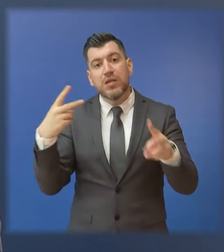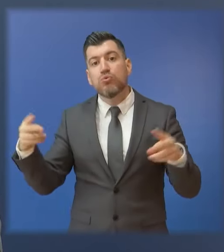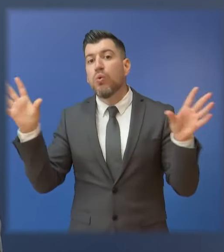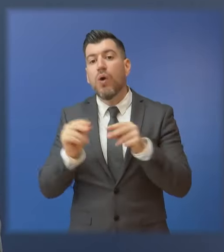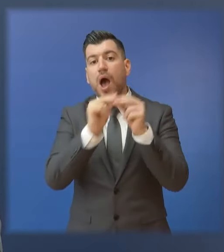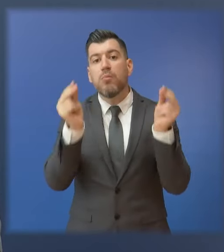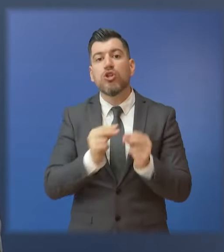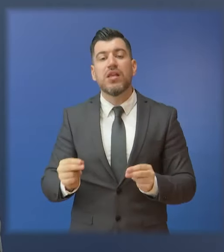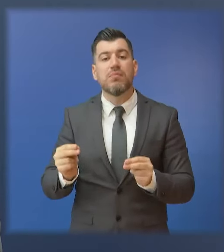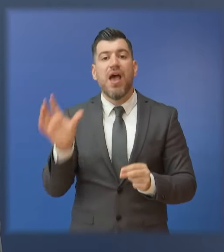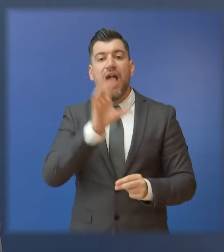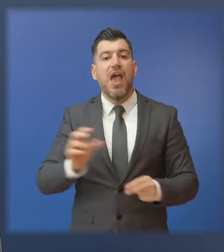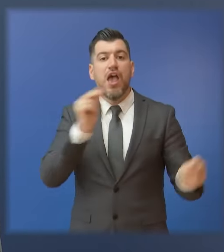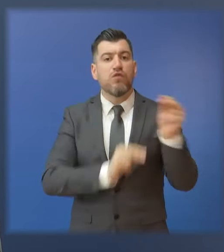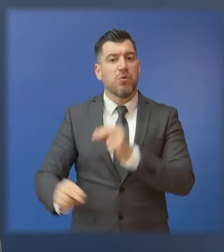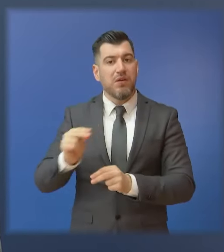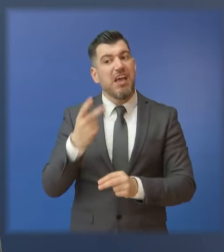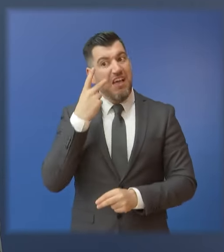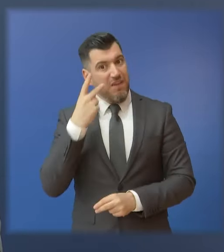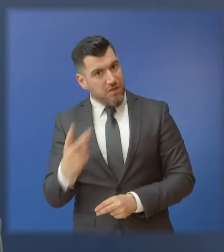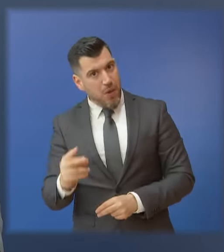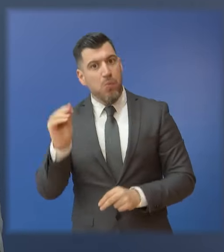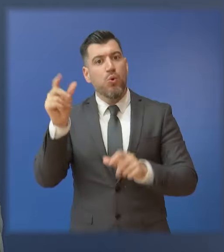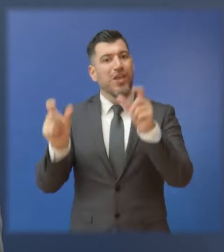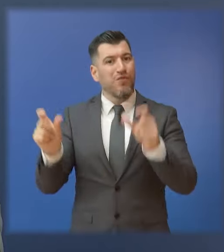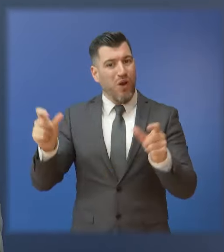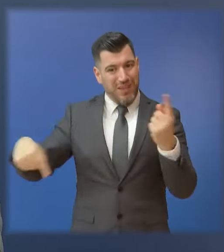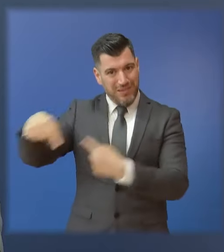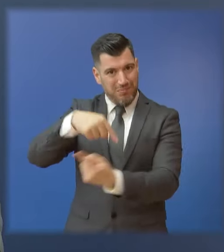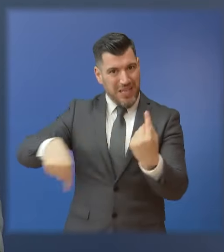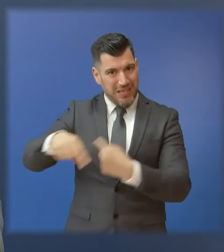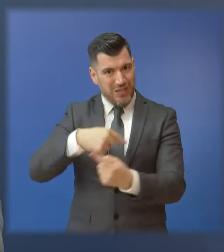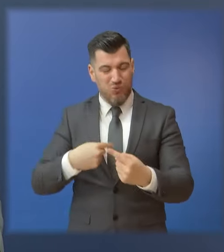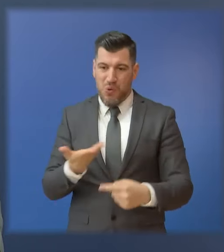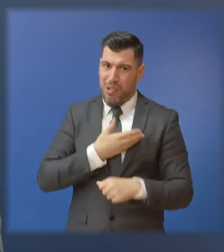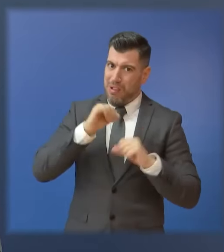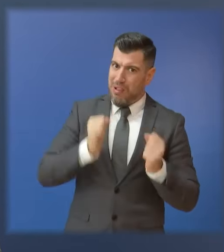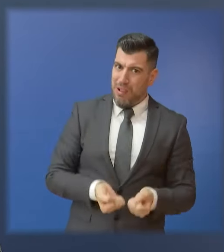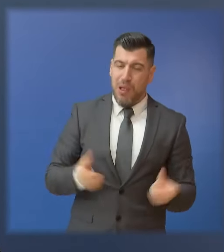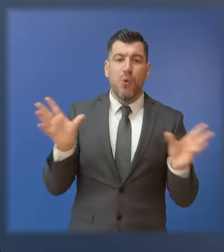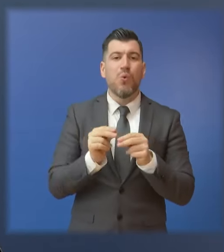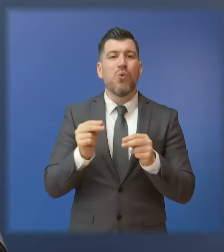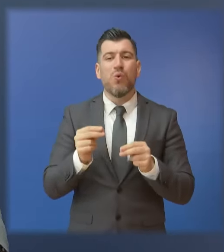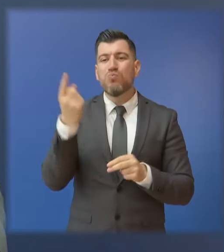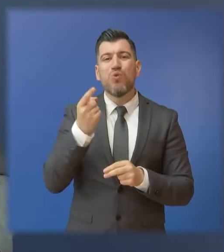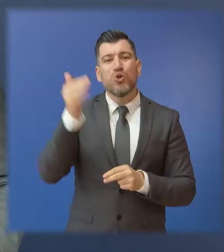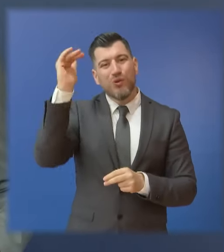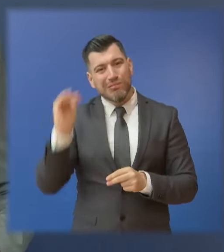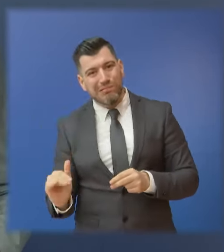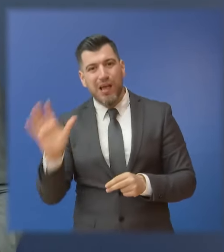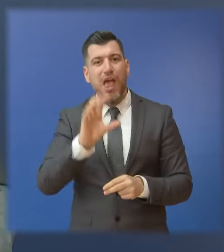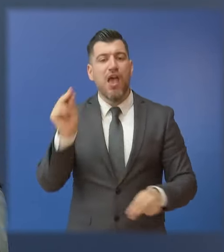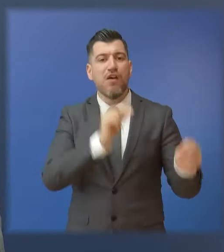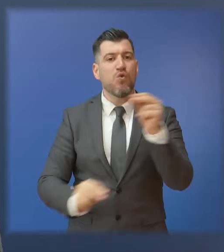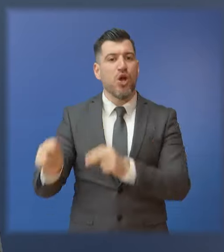υπάρχει μία δυσαρέσκεια στο εσωτερικό της νέας δημοκρατίας και θα τους ακούσει ο πρωθυπουργός είναι προφανές συμβαίνει σε